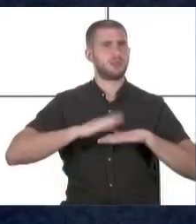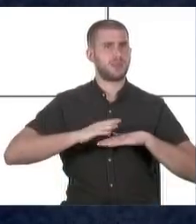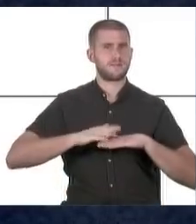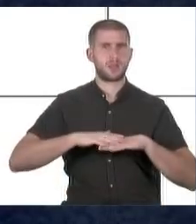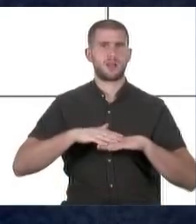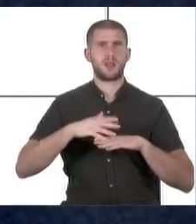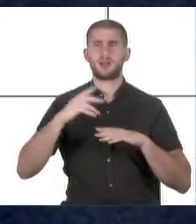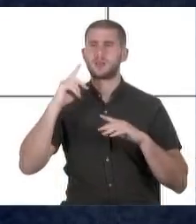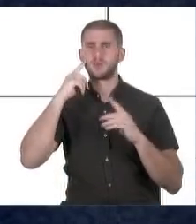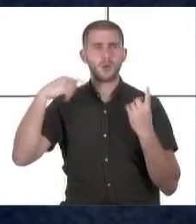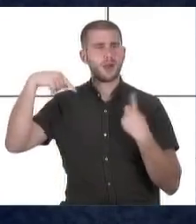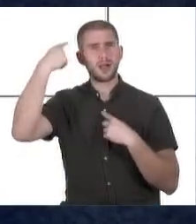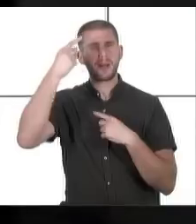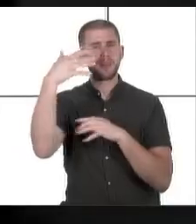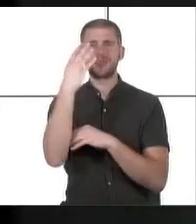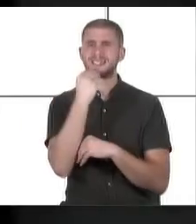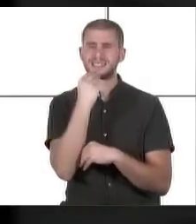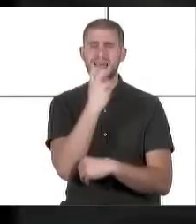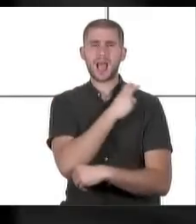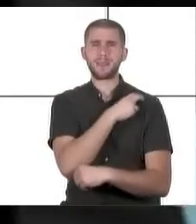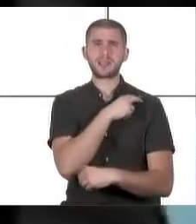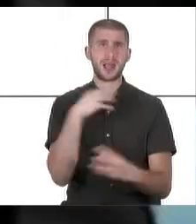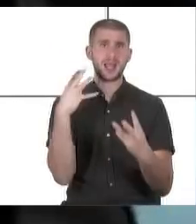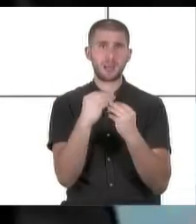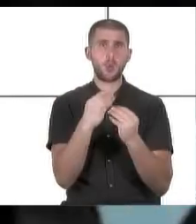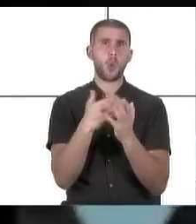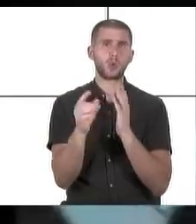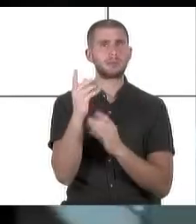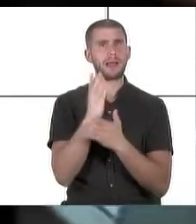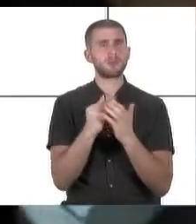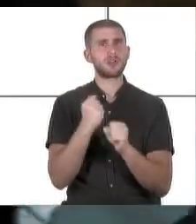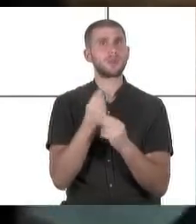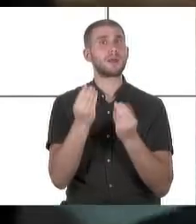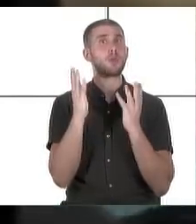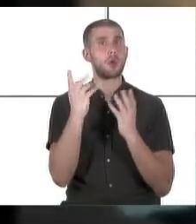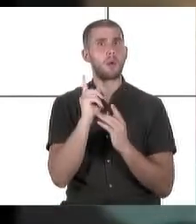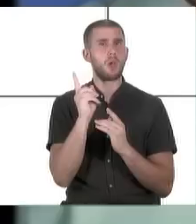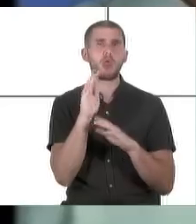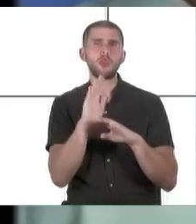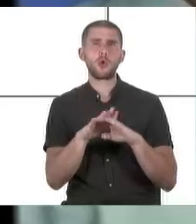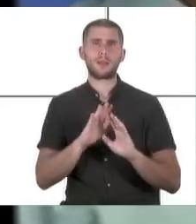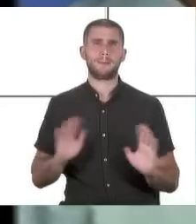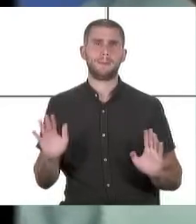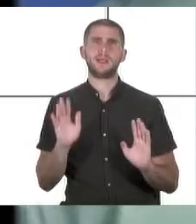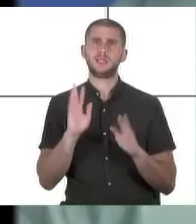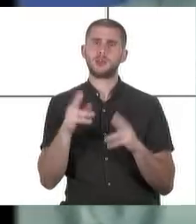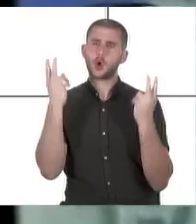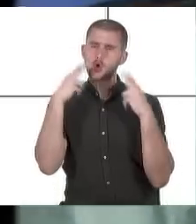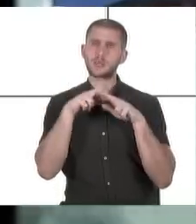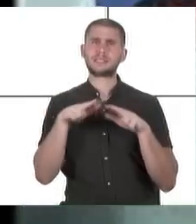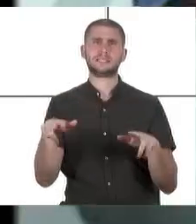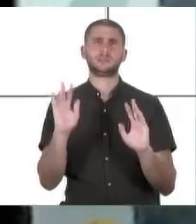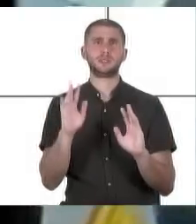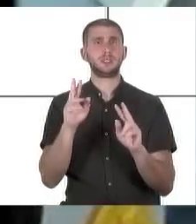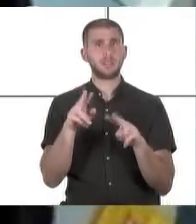ההילה, מדינת ישראל, רמטכ"לים, למעט כאלה שבאמת עשו דברים נוראים, אז לא נוגעים בהם כמעט. יש די קונסנזוס. כן,